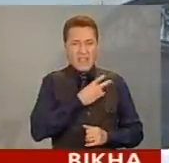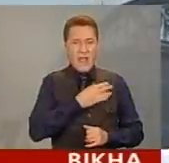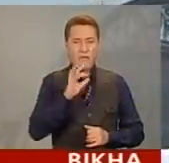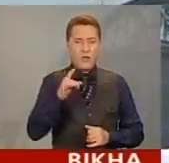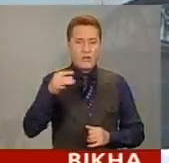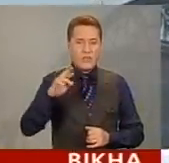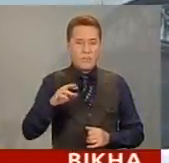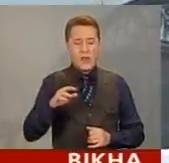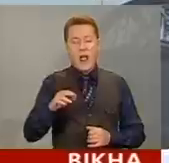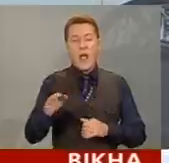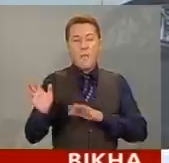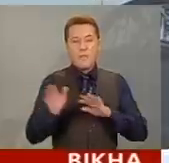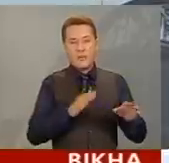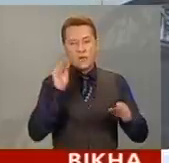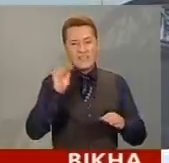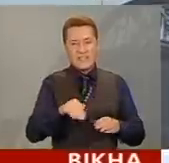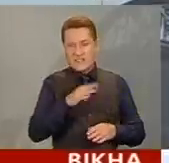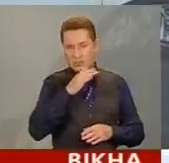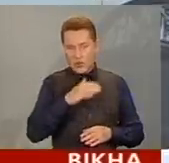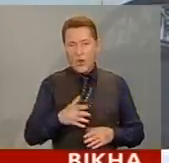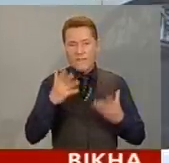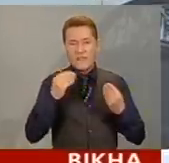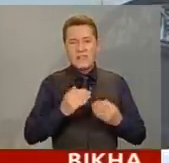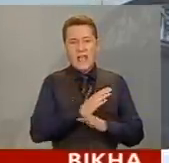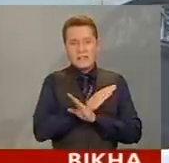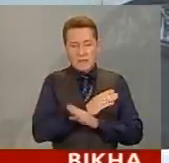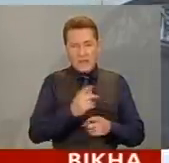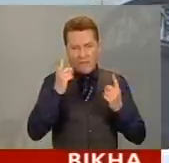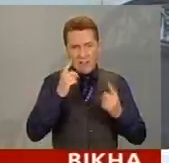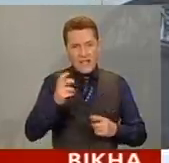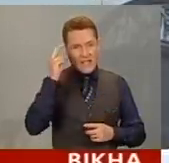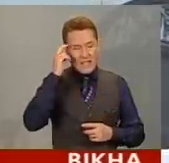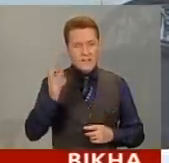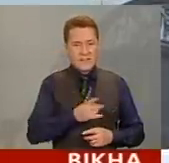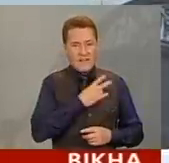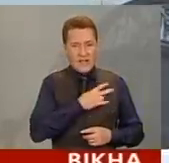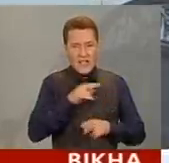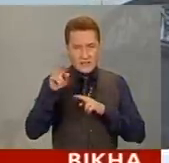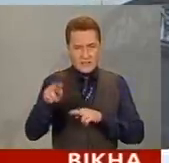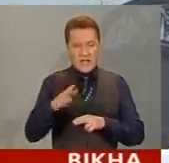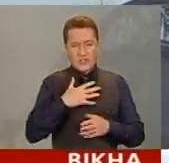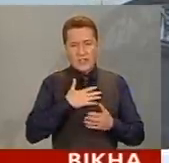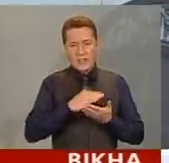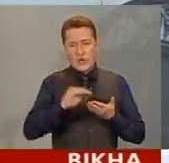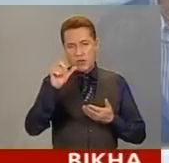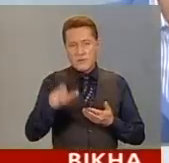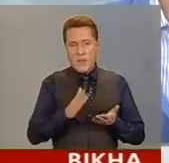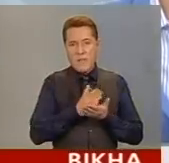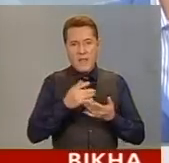минуло 1000 років від дня смерті великого київського князя. За врочистостями цілий день стежить Олексій Сімаков. Маємо живий